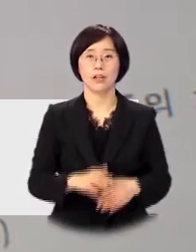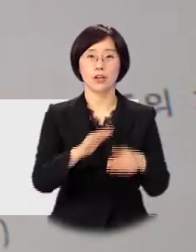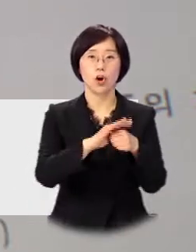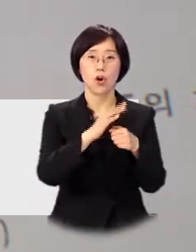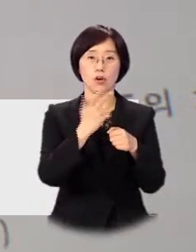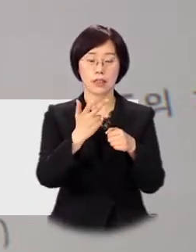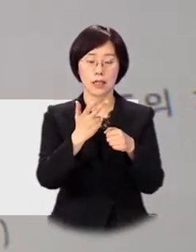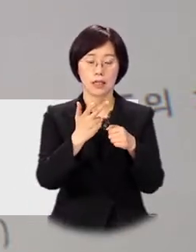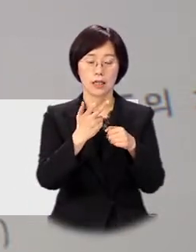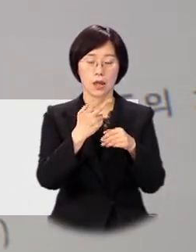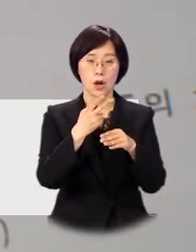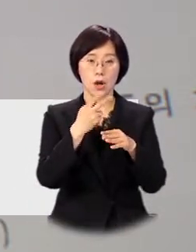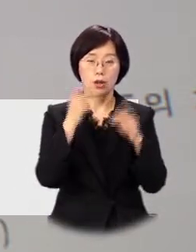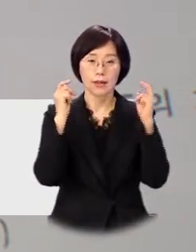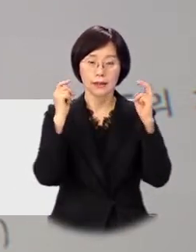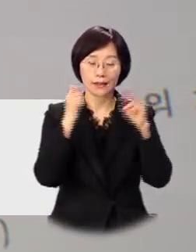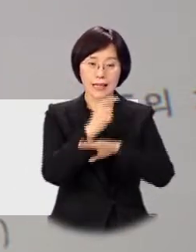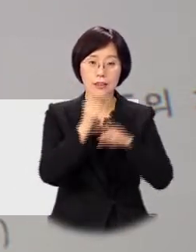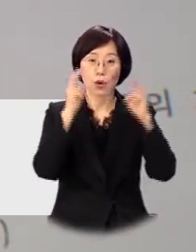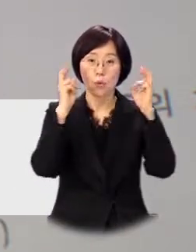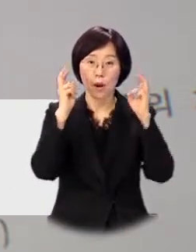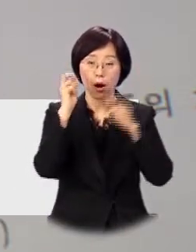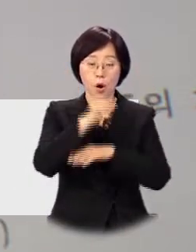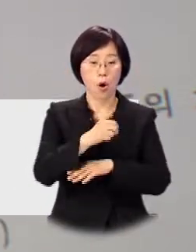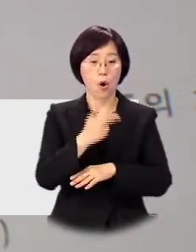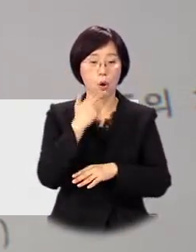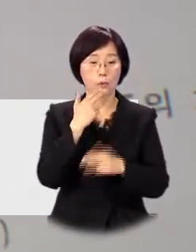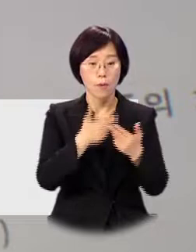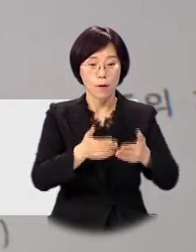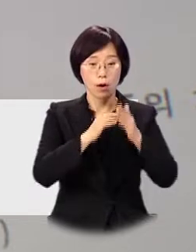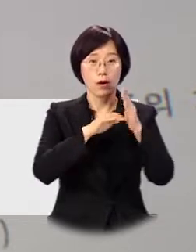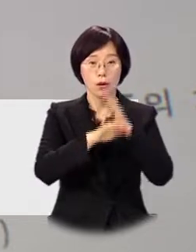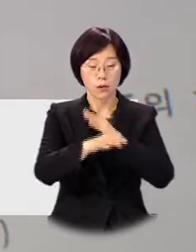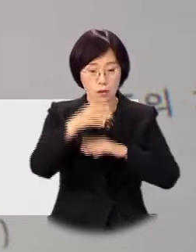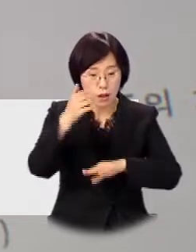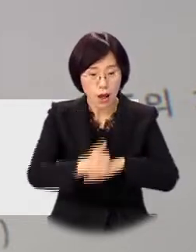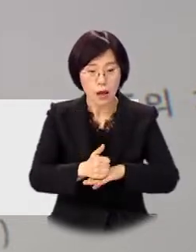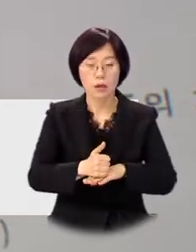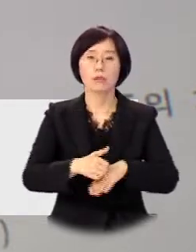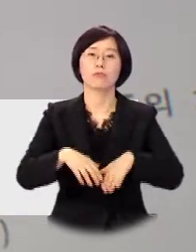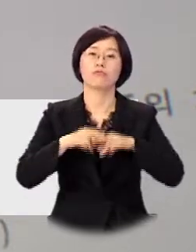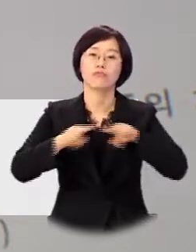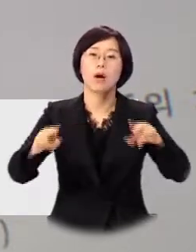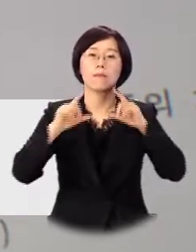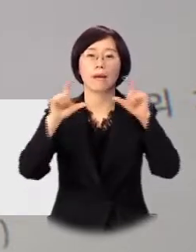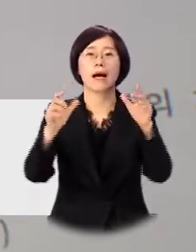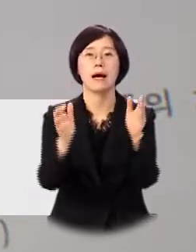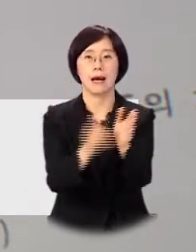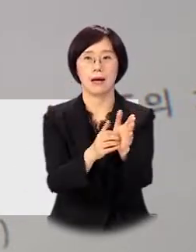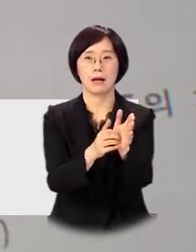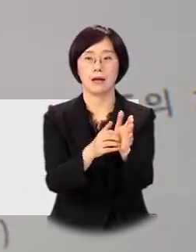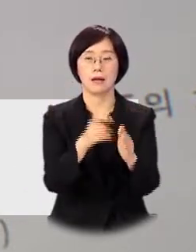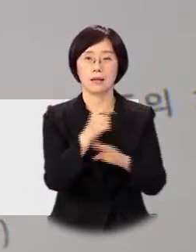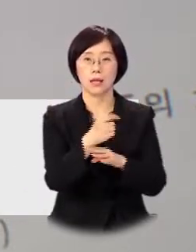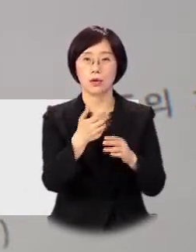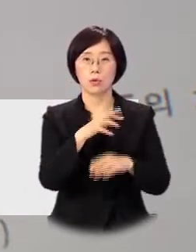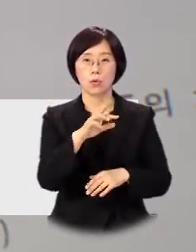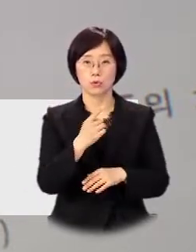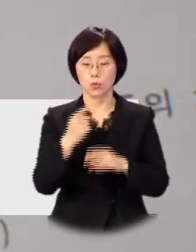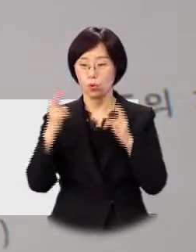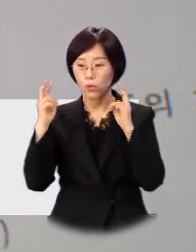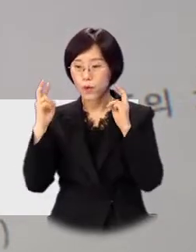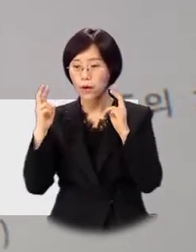경산의 한 법인 택시업체가 무허가로 택시협동조합을 만들었다 면허 취소 처분을 받았습니다. 택시노조는